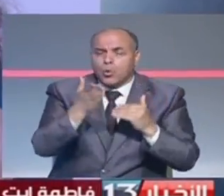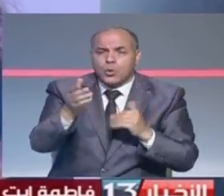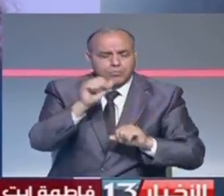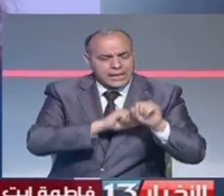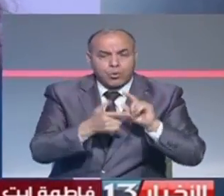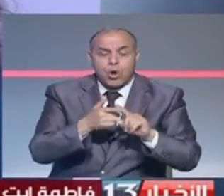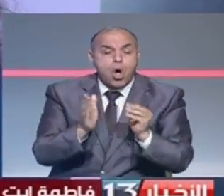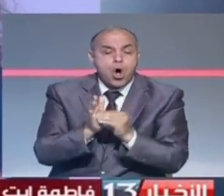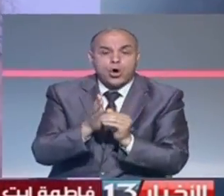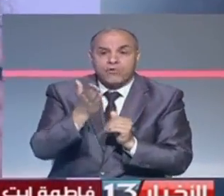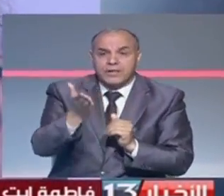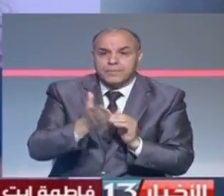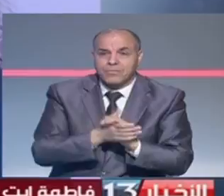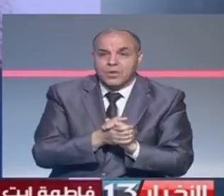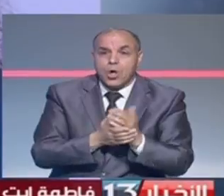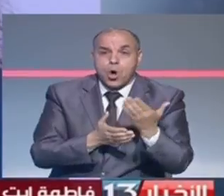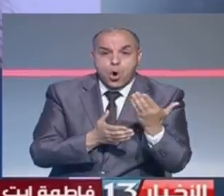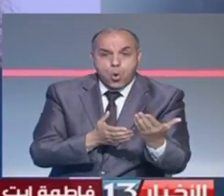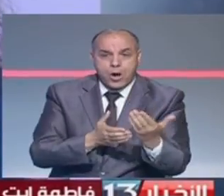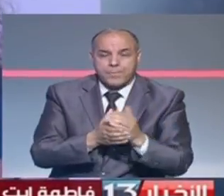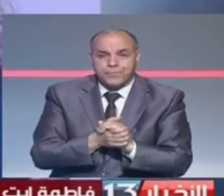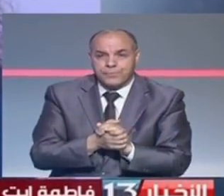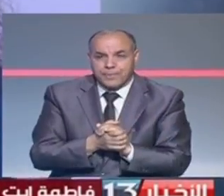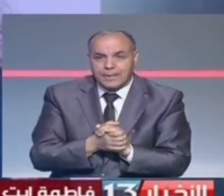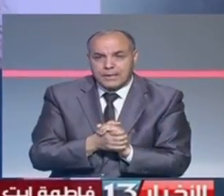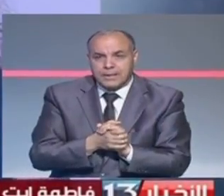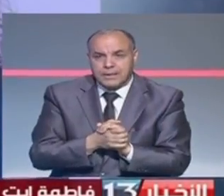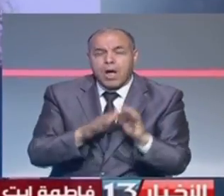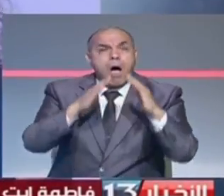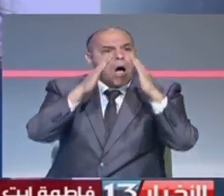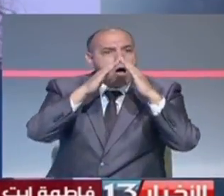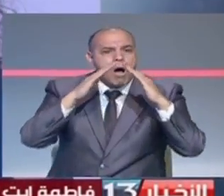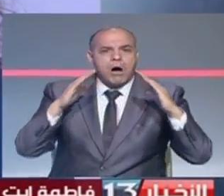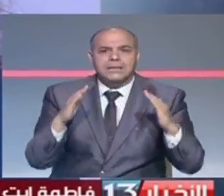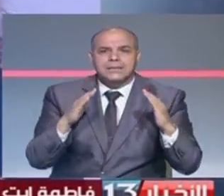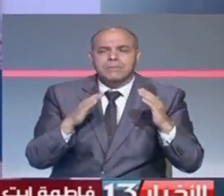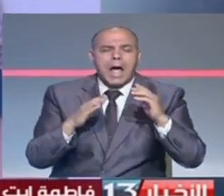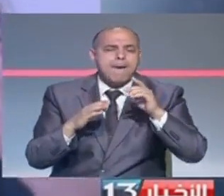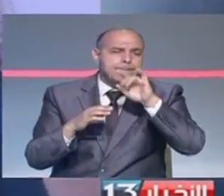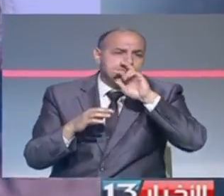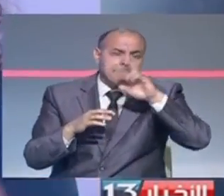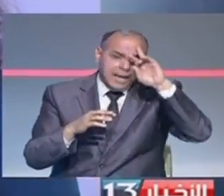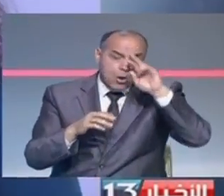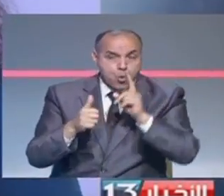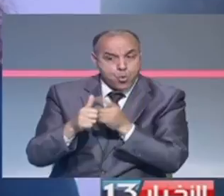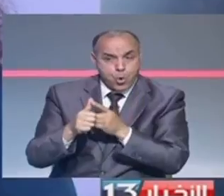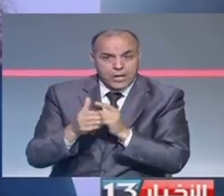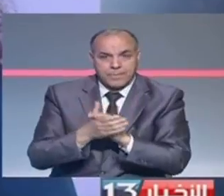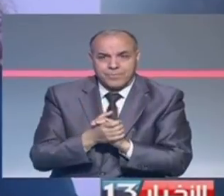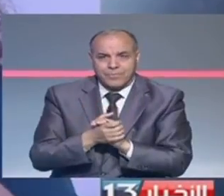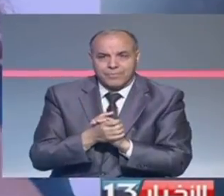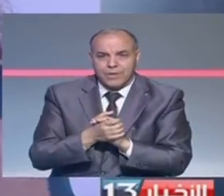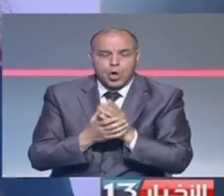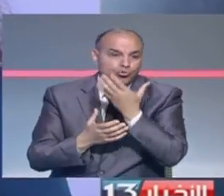وايضا يعني اه هو اه اه يعني قصر للبيع يعني هو من ناحيه ال ال ال